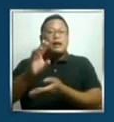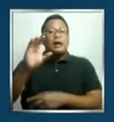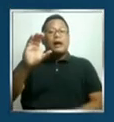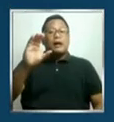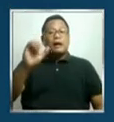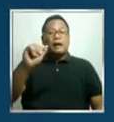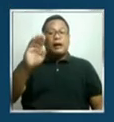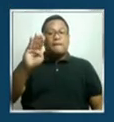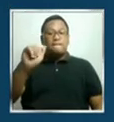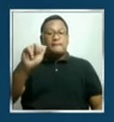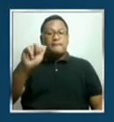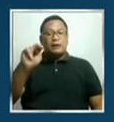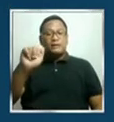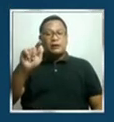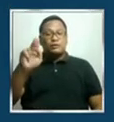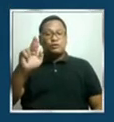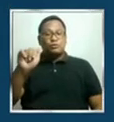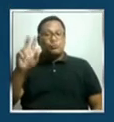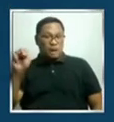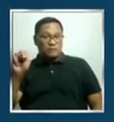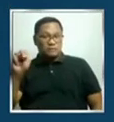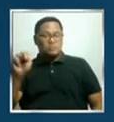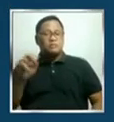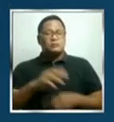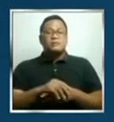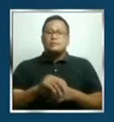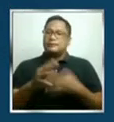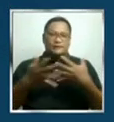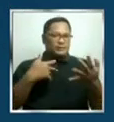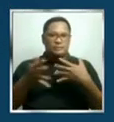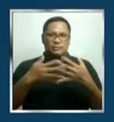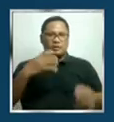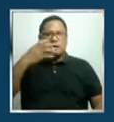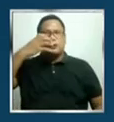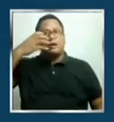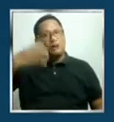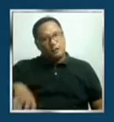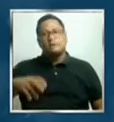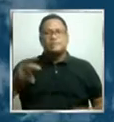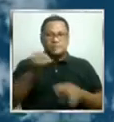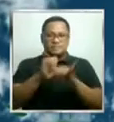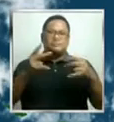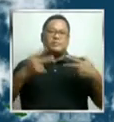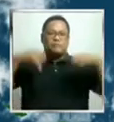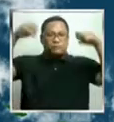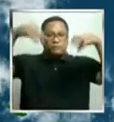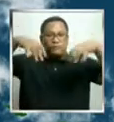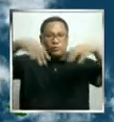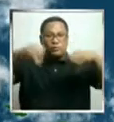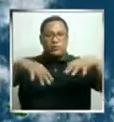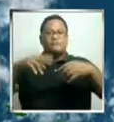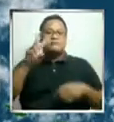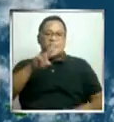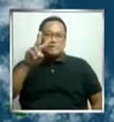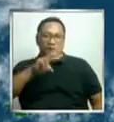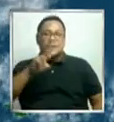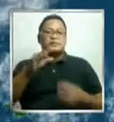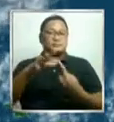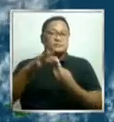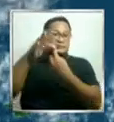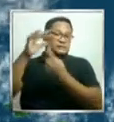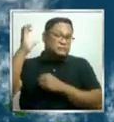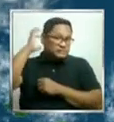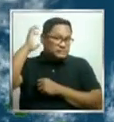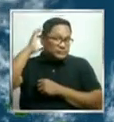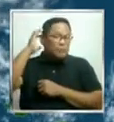Kabanatuan at Tugigaraw. Pero mga kapuso, kahit mainit, ha, asahan pa rin ang ulan sa Visayas, lalong-lalo na sa Mindanao, at yan ay